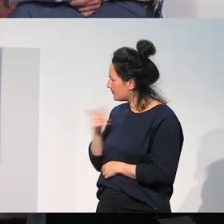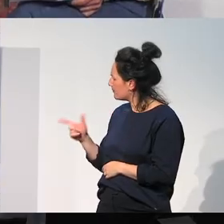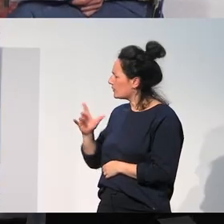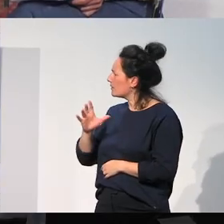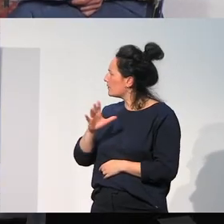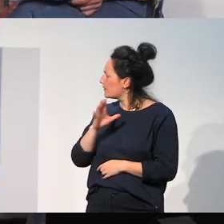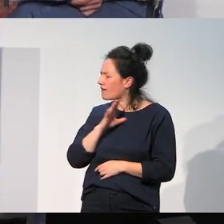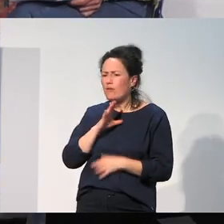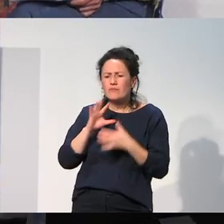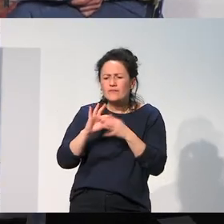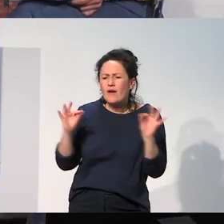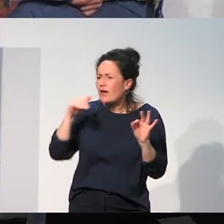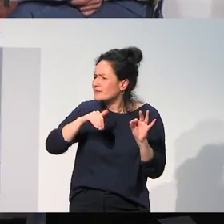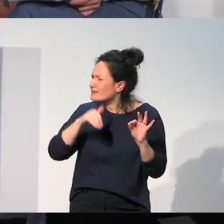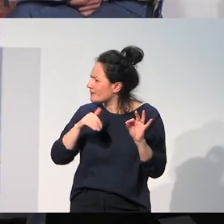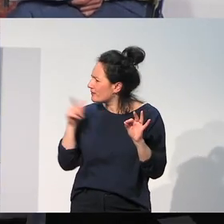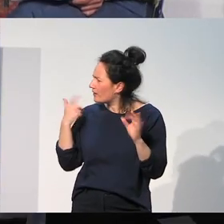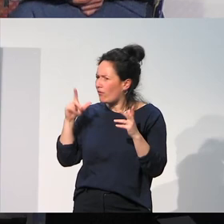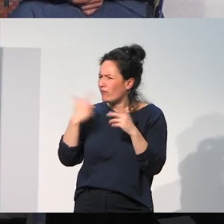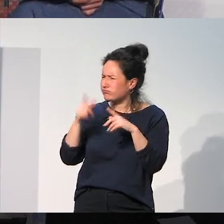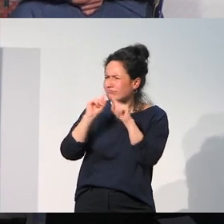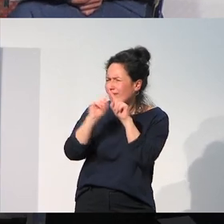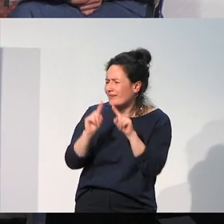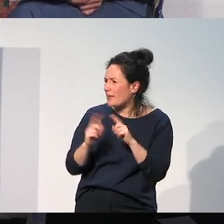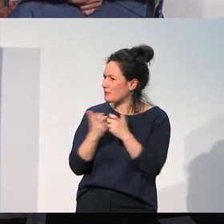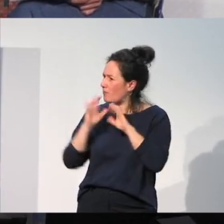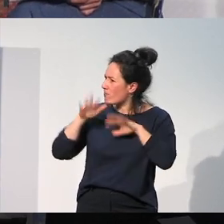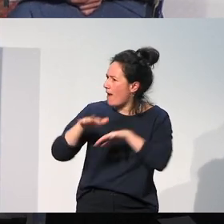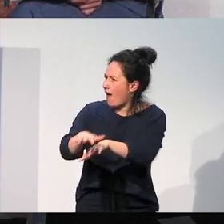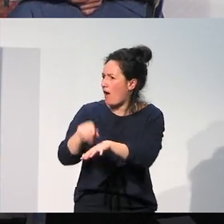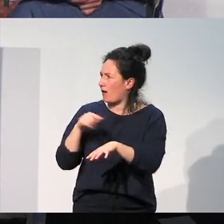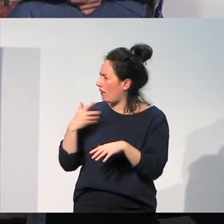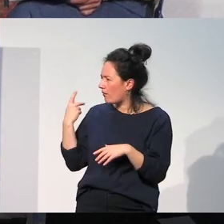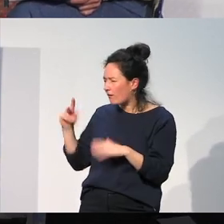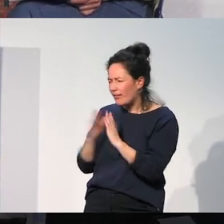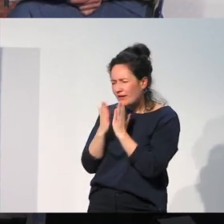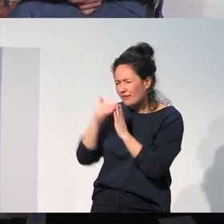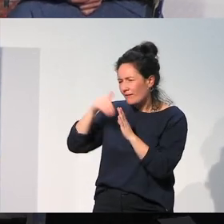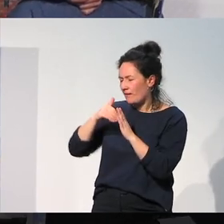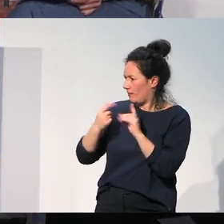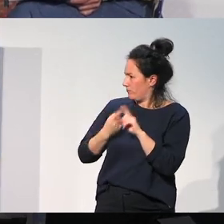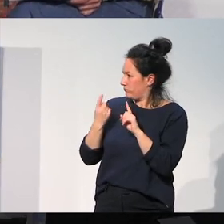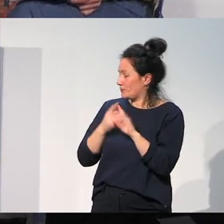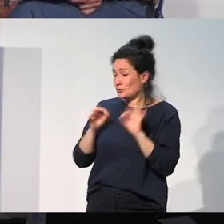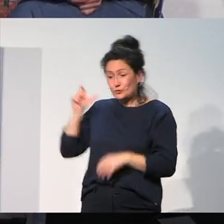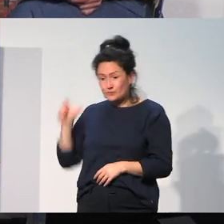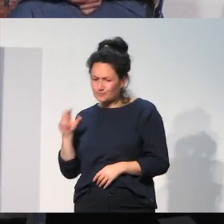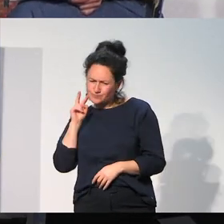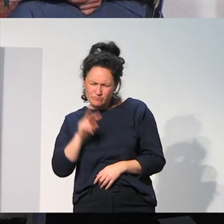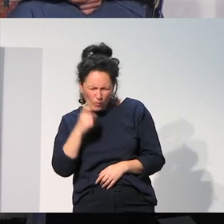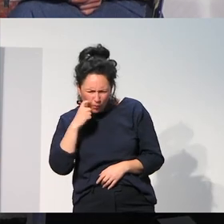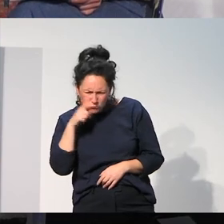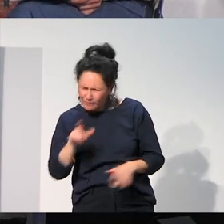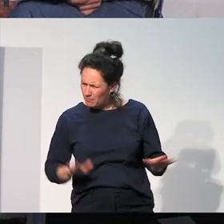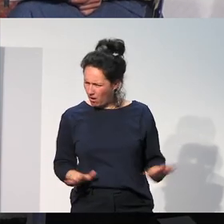aussi, notamment la mer. L'eau est très importante dans votre livre. Et Auguste observe à un moment donné le pingouin dans l'eau et